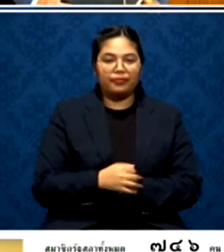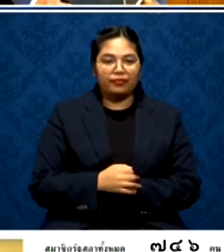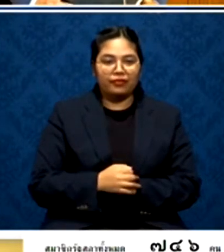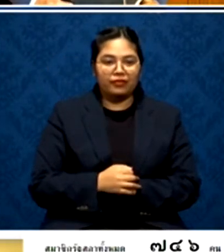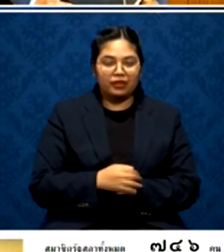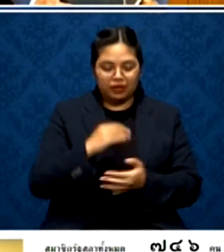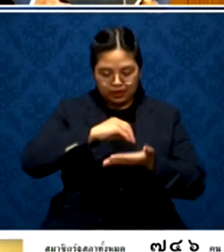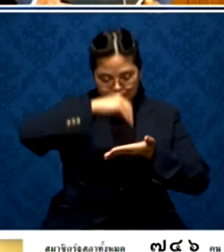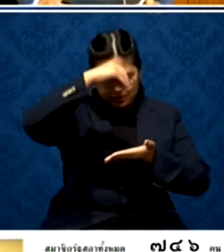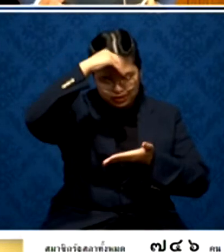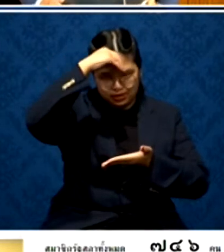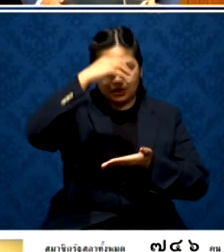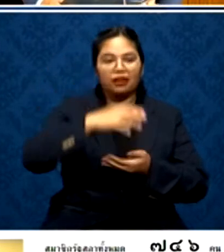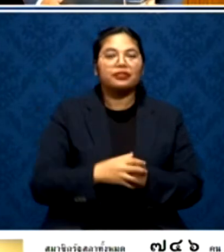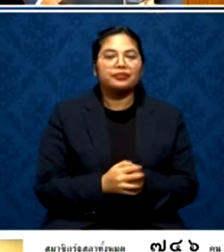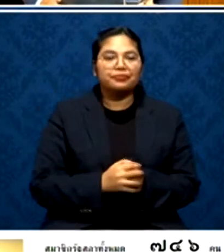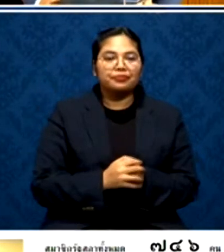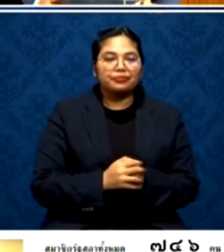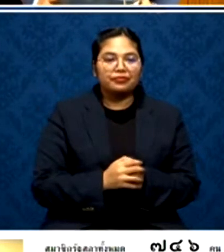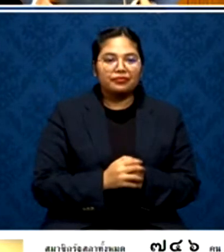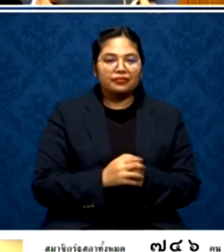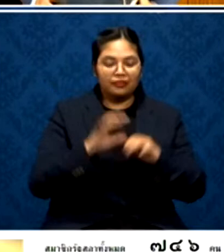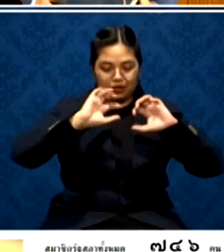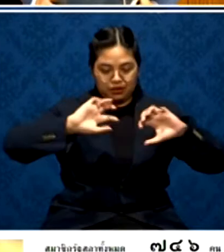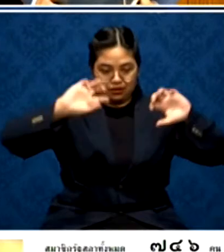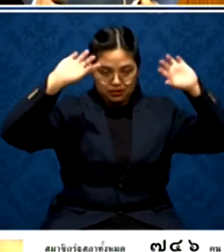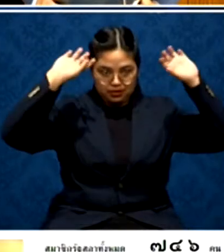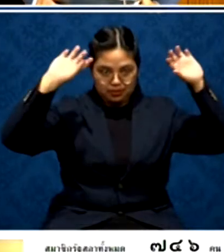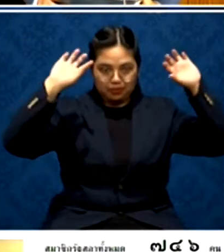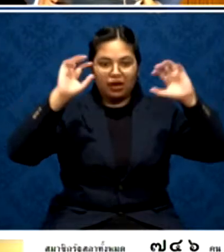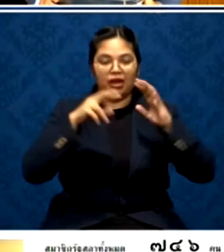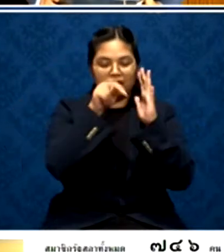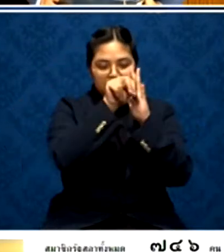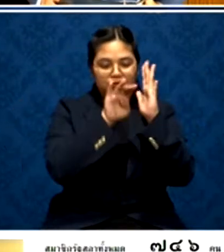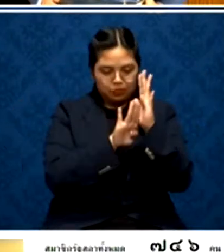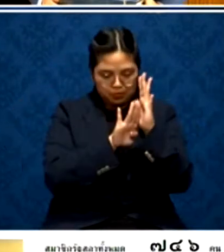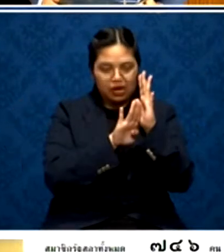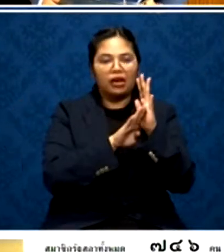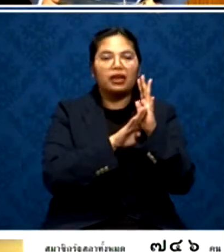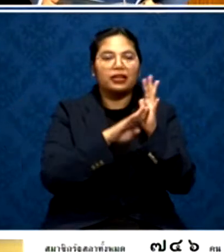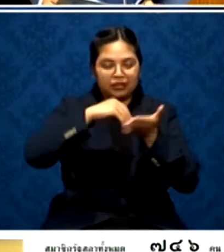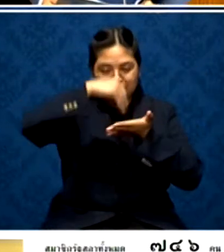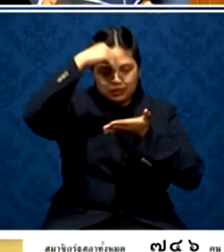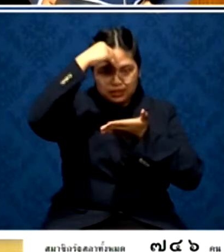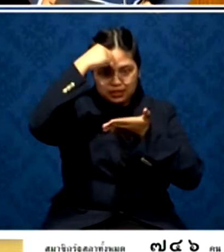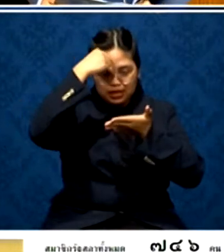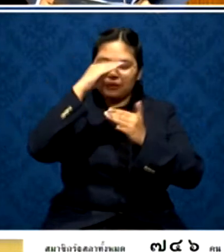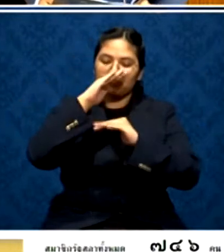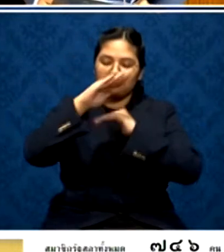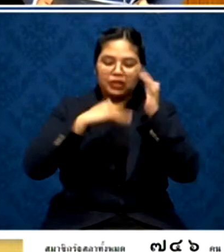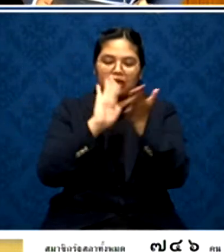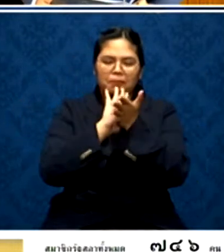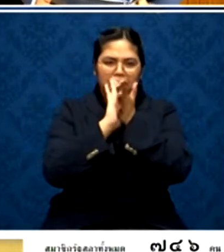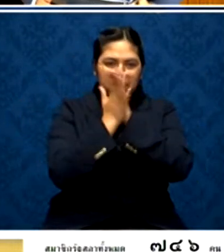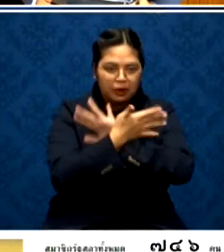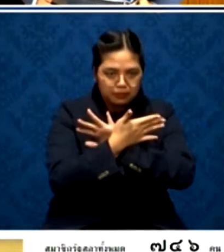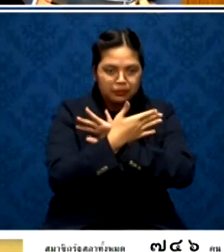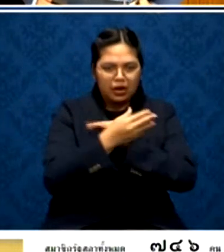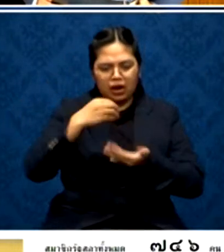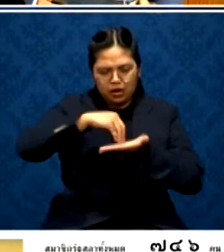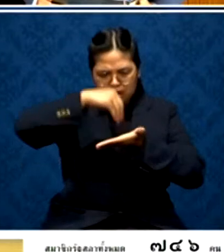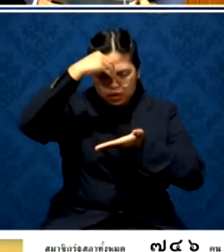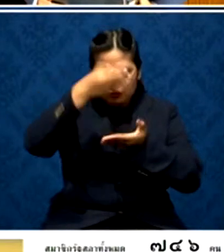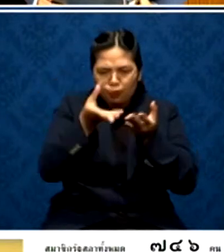ศึกษารัฐบาลจะดำเนินนโยบายปฏิรูปการศึกษาและสร้างสังคมแห่งการเรียนรู้ตลอดชีวิต